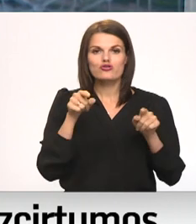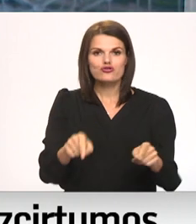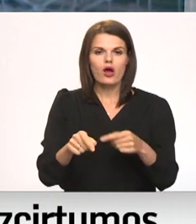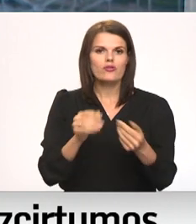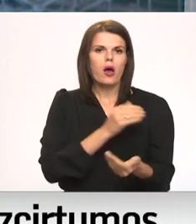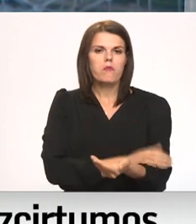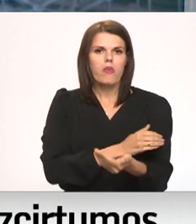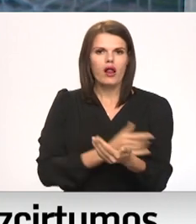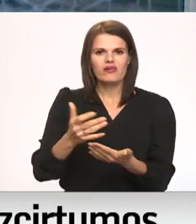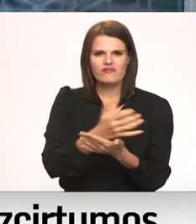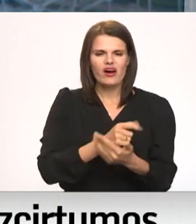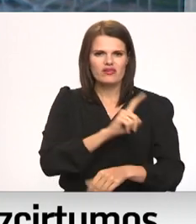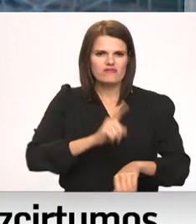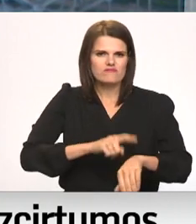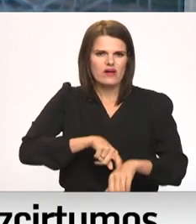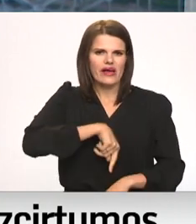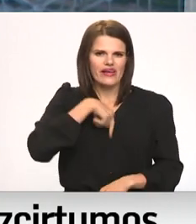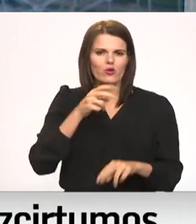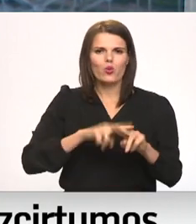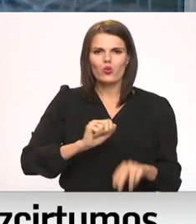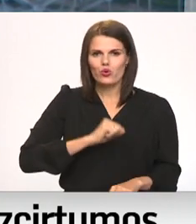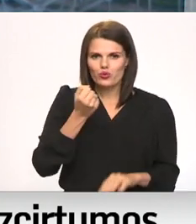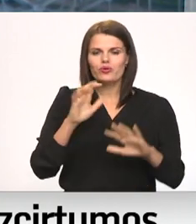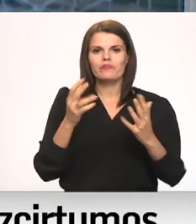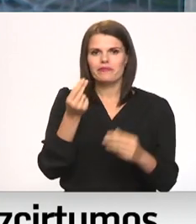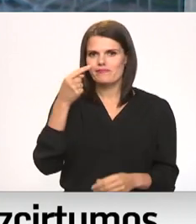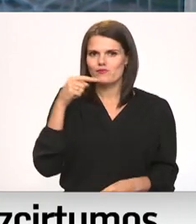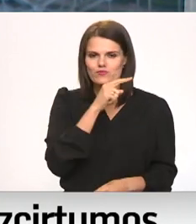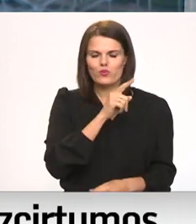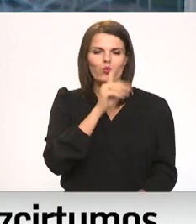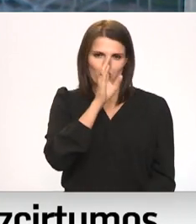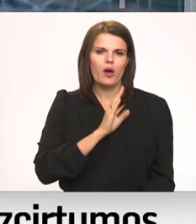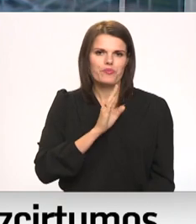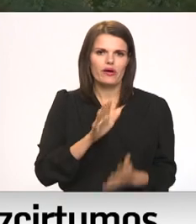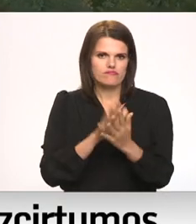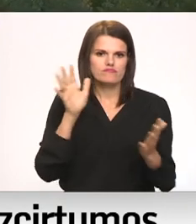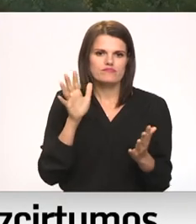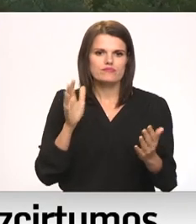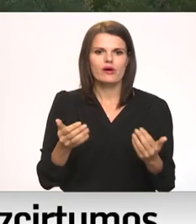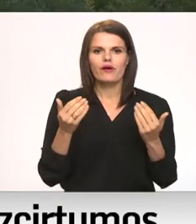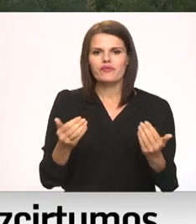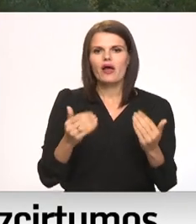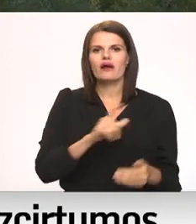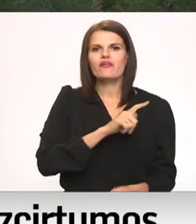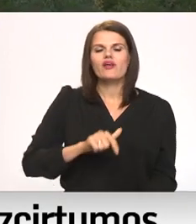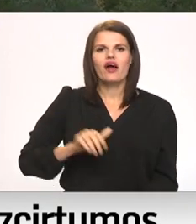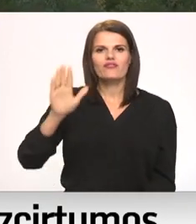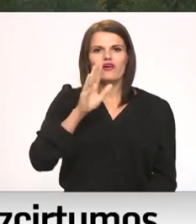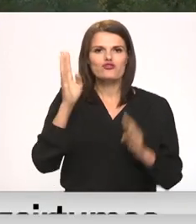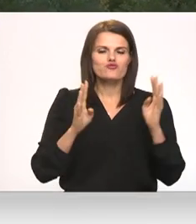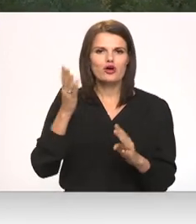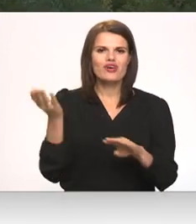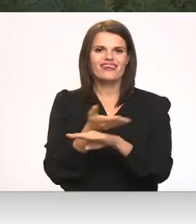ir laikietilpīga un diezgan smaga, ietaupījums esot pamatīgs. Šobrīd Latvijas valsts mežu